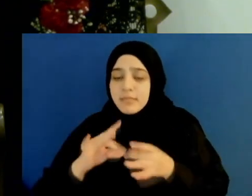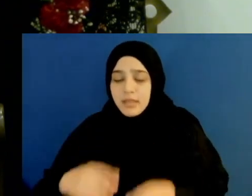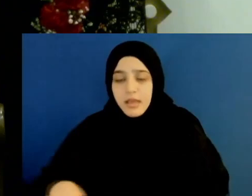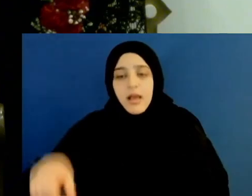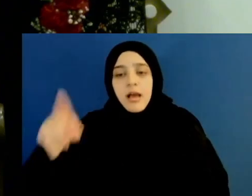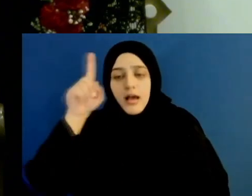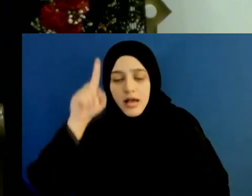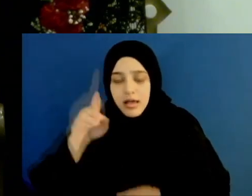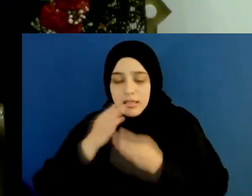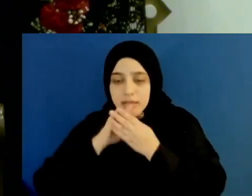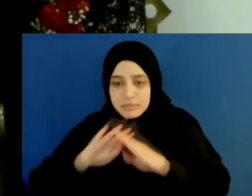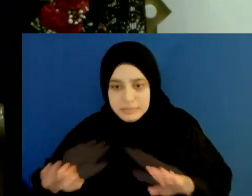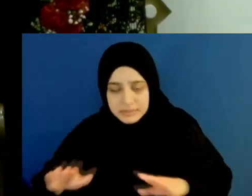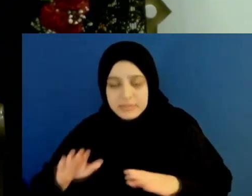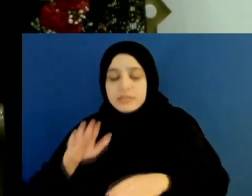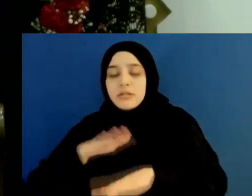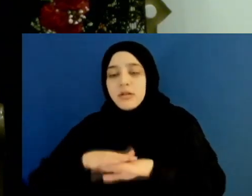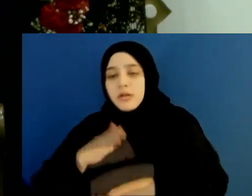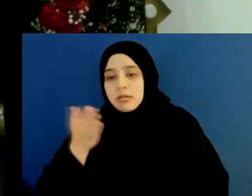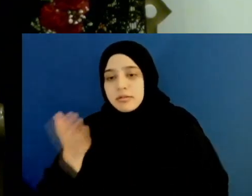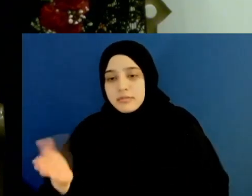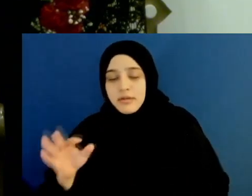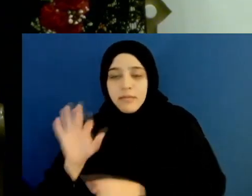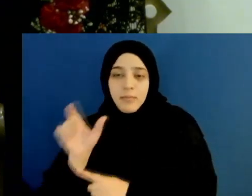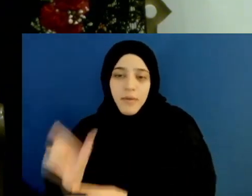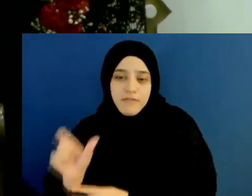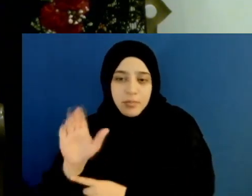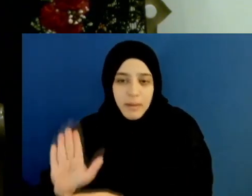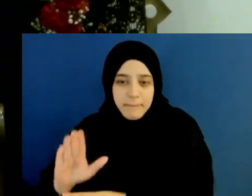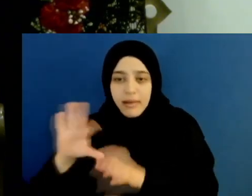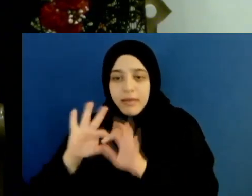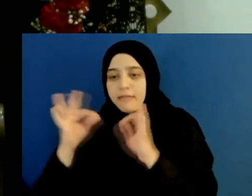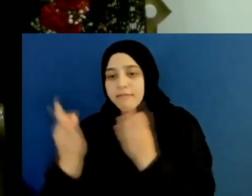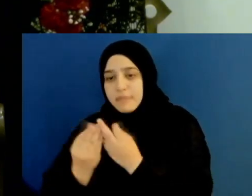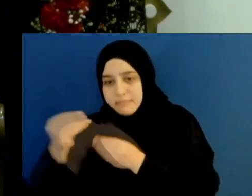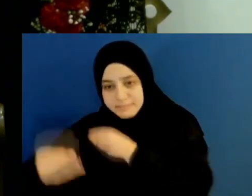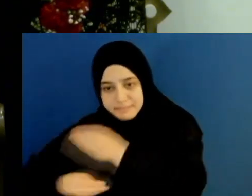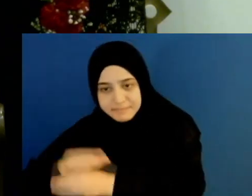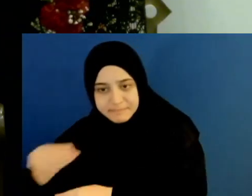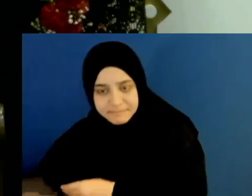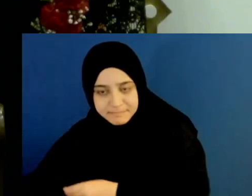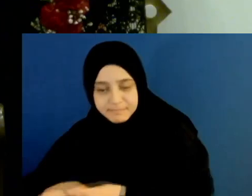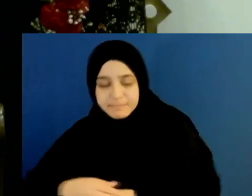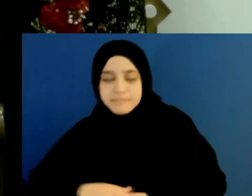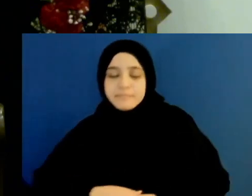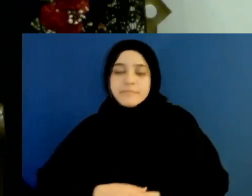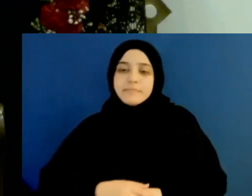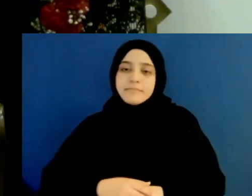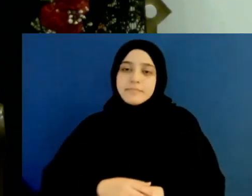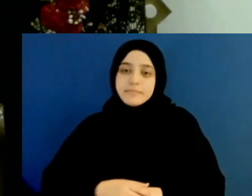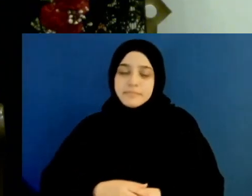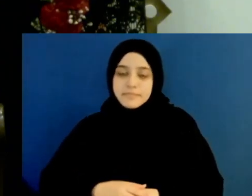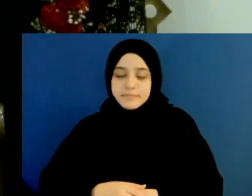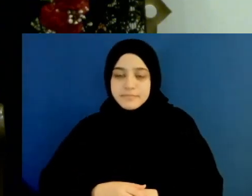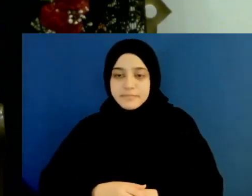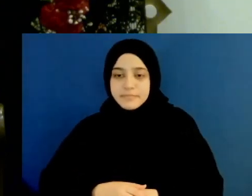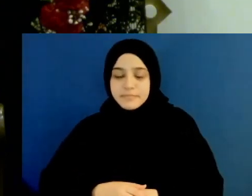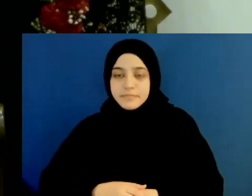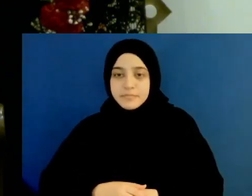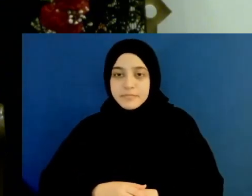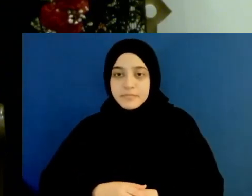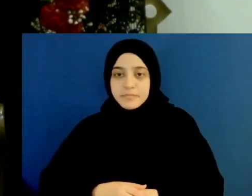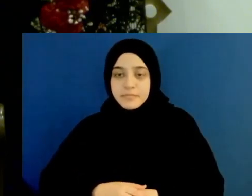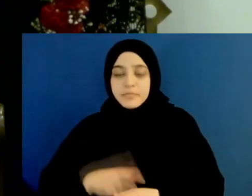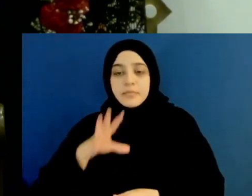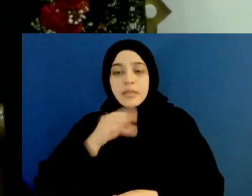محمد. اللهم صل على محمد وآل محمد. And for the